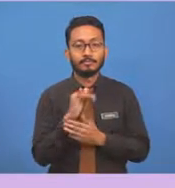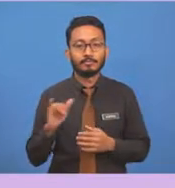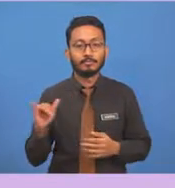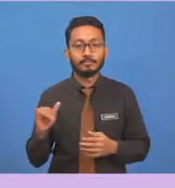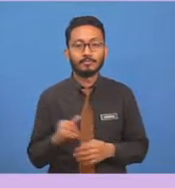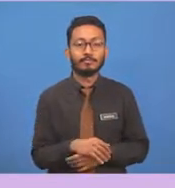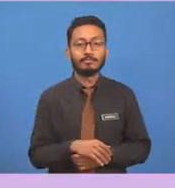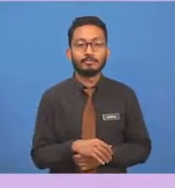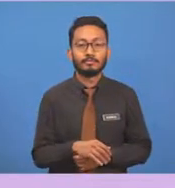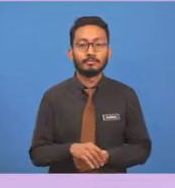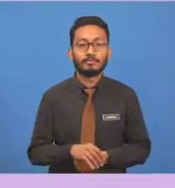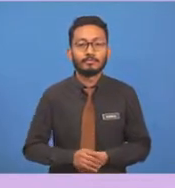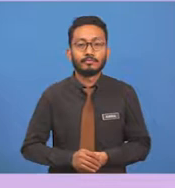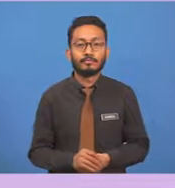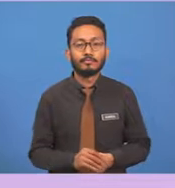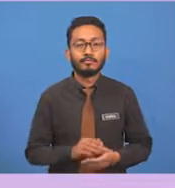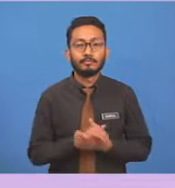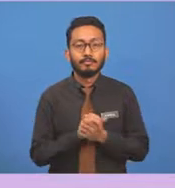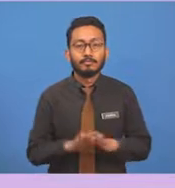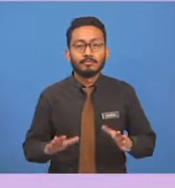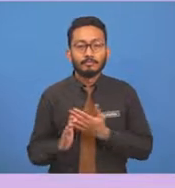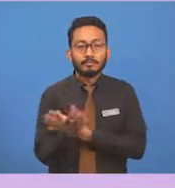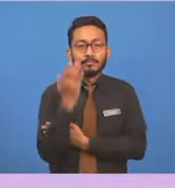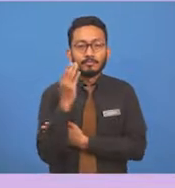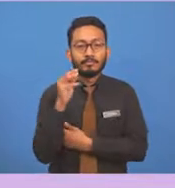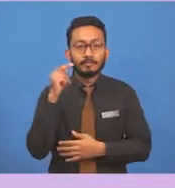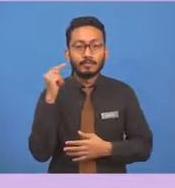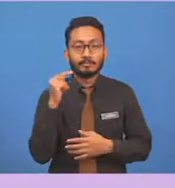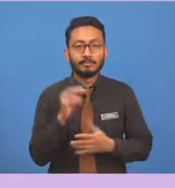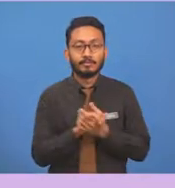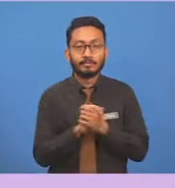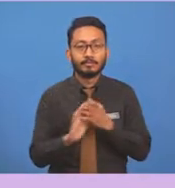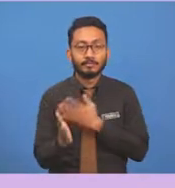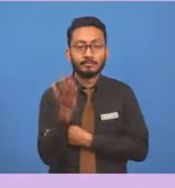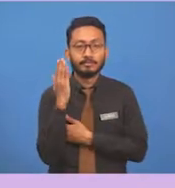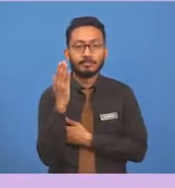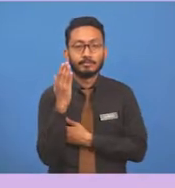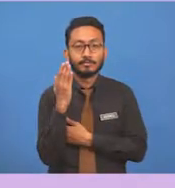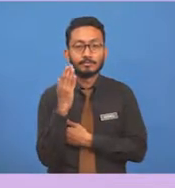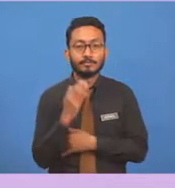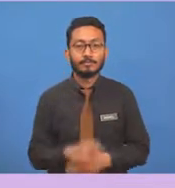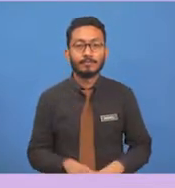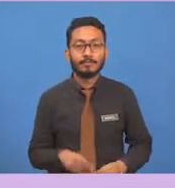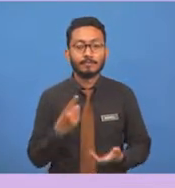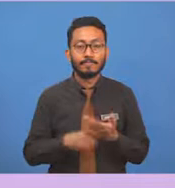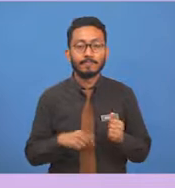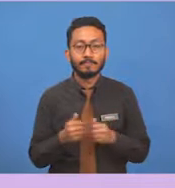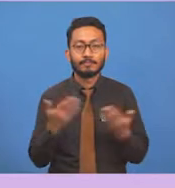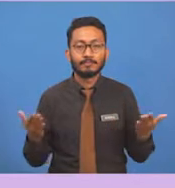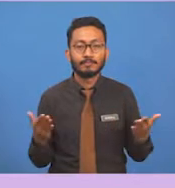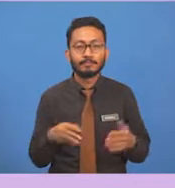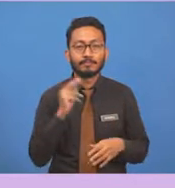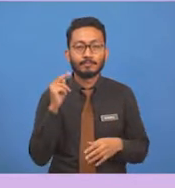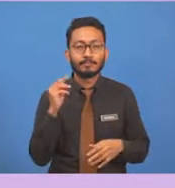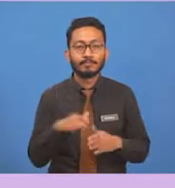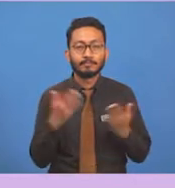Situasi 2. Selamat pagi, Puan. Selamat pagi, adik. Apa khabar, Puan? Kabar baik,